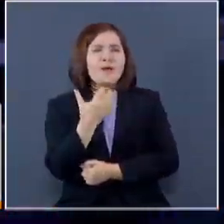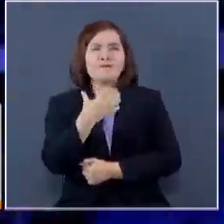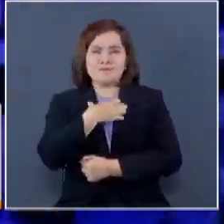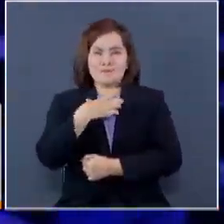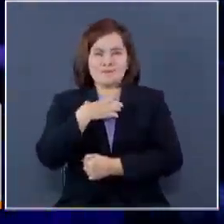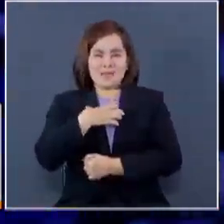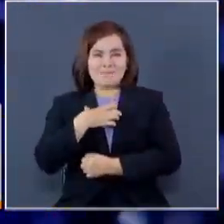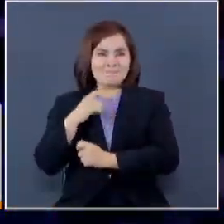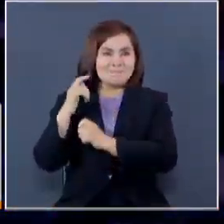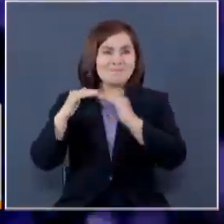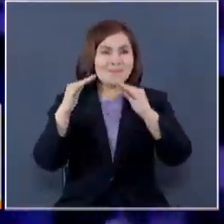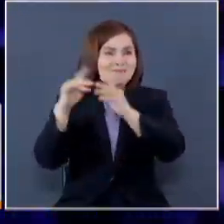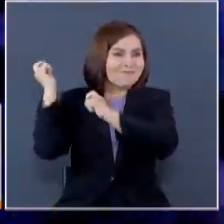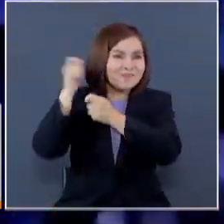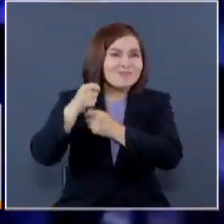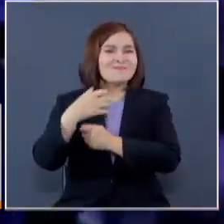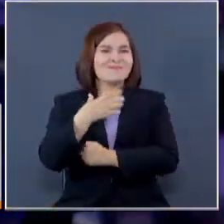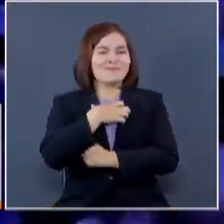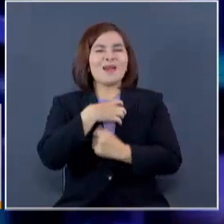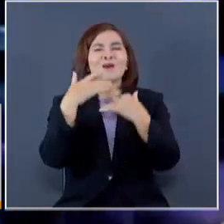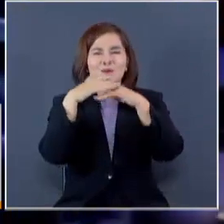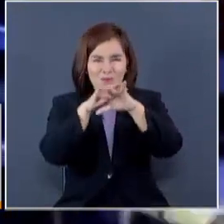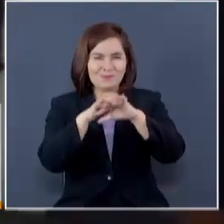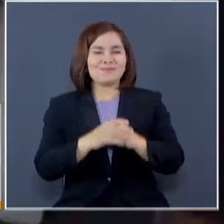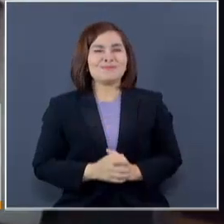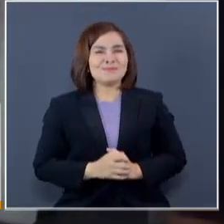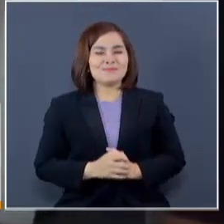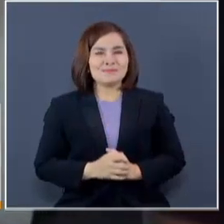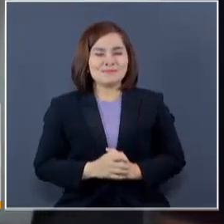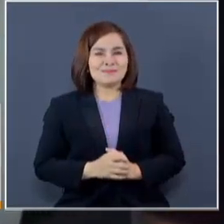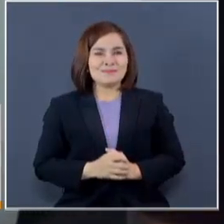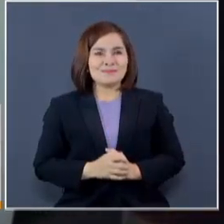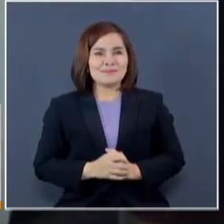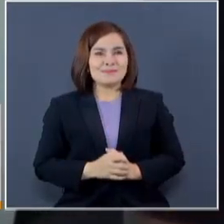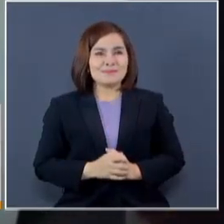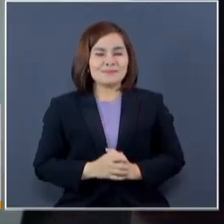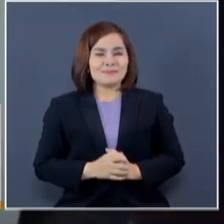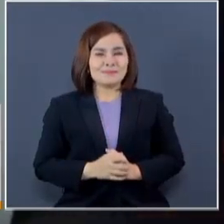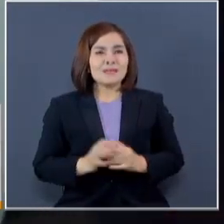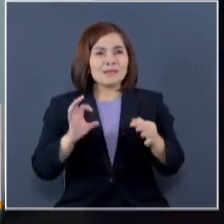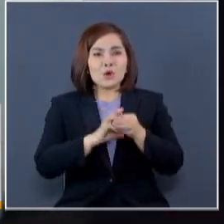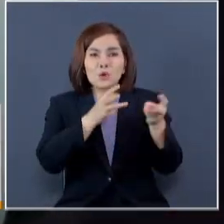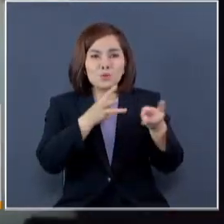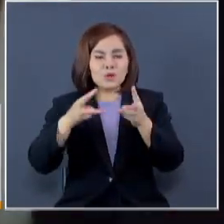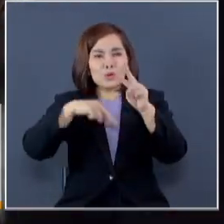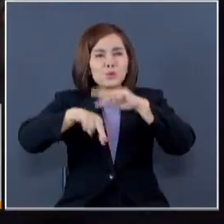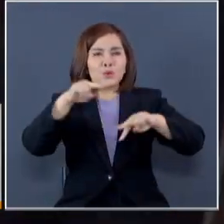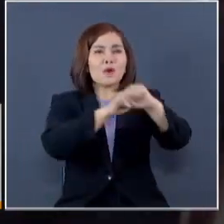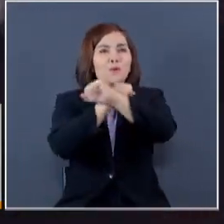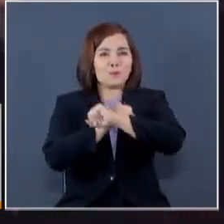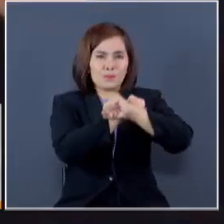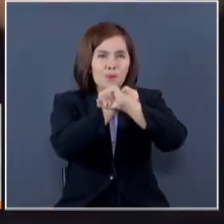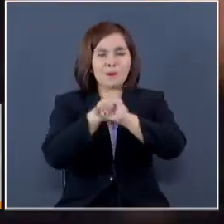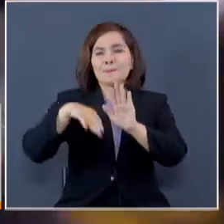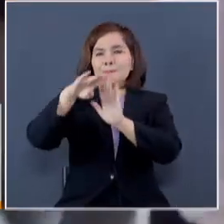ลาฮะไปทุบศาลเหรอฮะหรือยังไงโอ้ก็มีนะจะไปปลดปล่อยวิญญาณเลยนะครับส่วนเรื่องของมาตรการความปลอดภัยแน่นอนครับคุณผู้ช